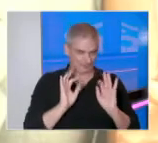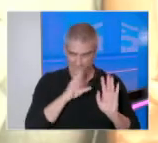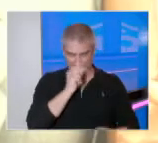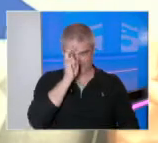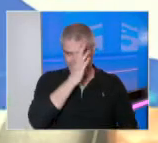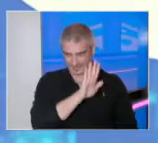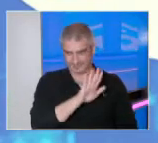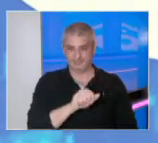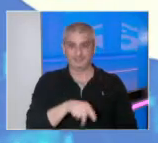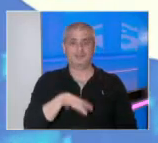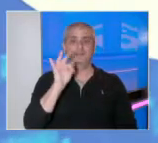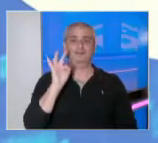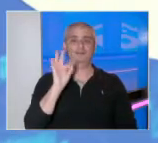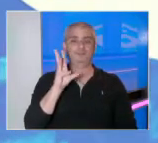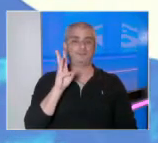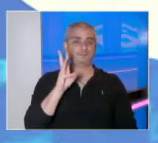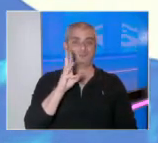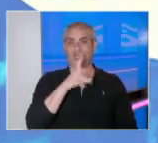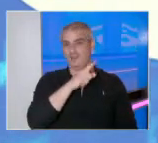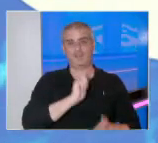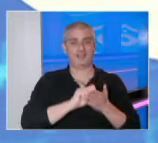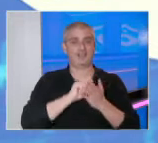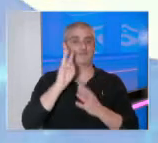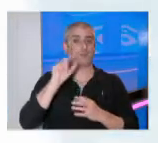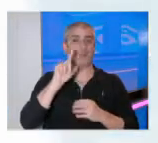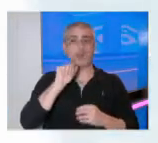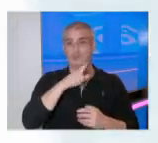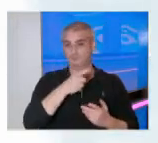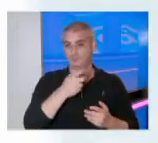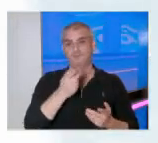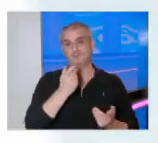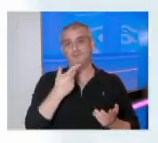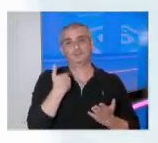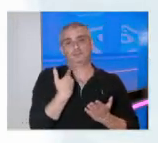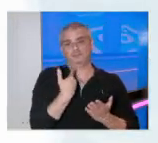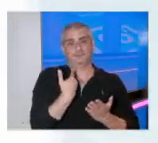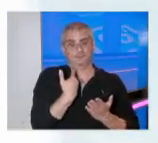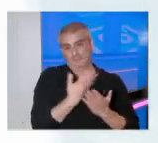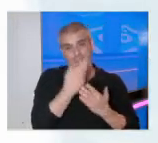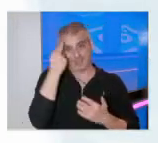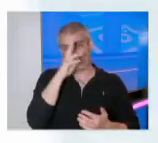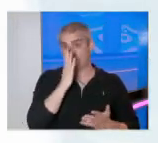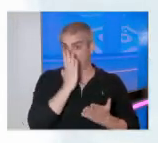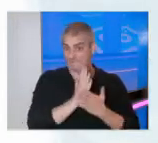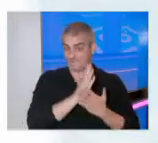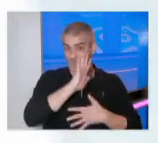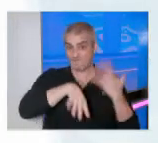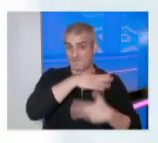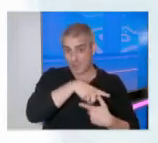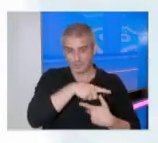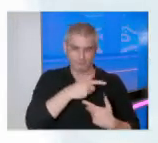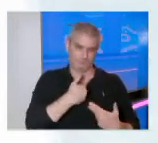גנץ. טל שלו, כתבת וואלה ניוז, כתבה והציע רעיון למפלגה של גנץ. אם כבר